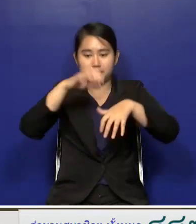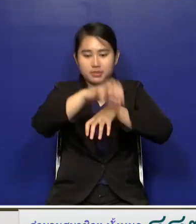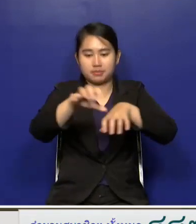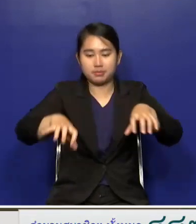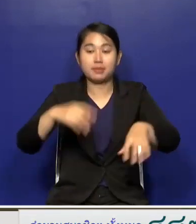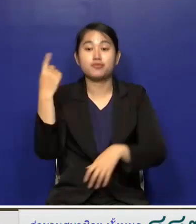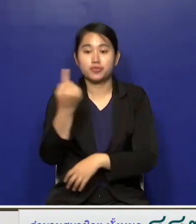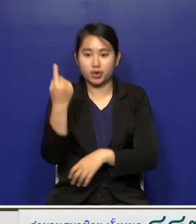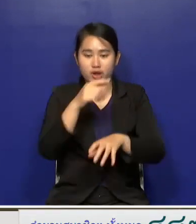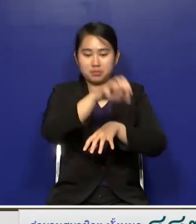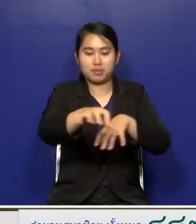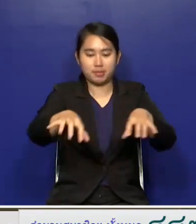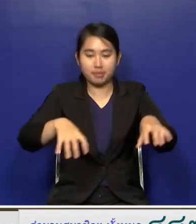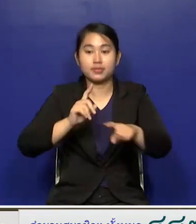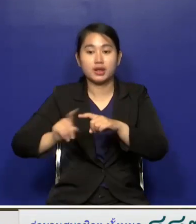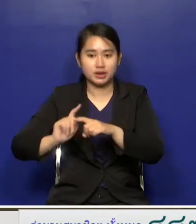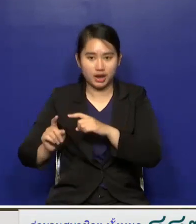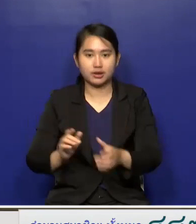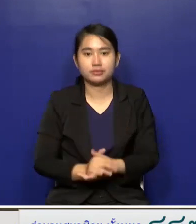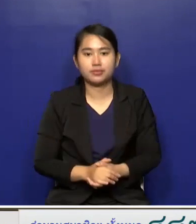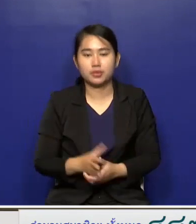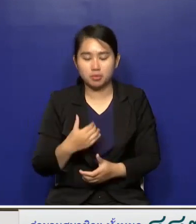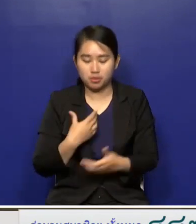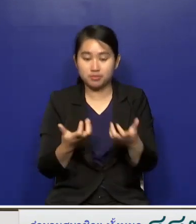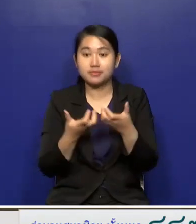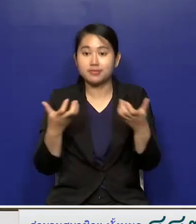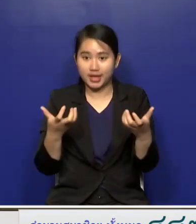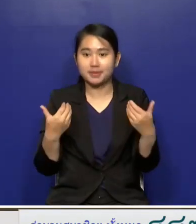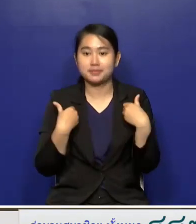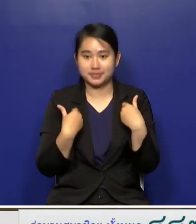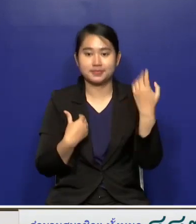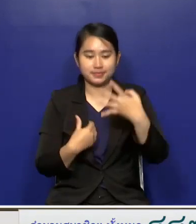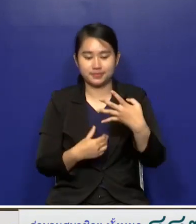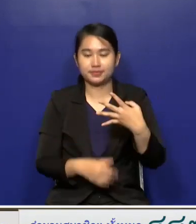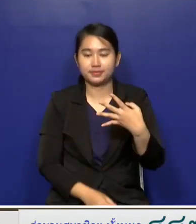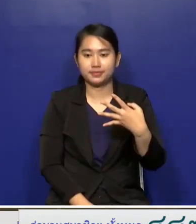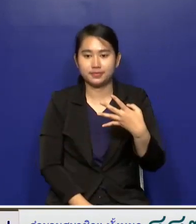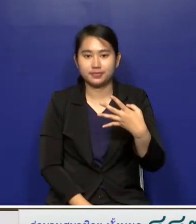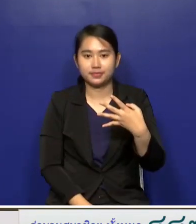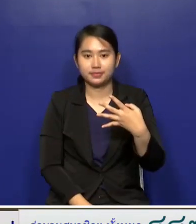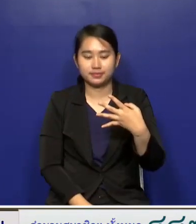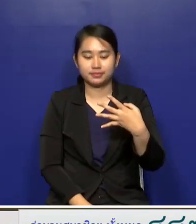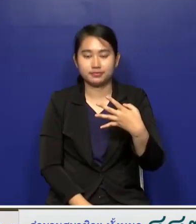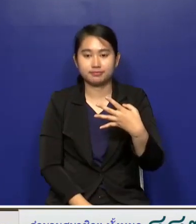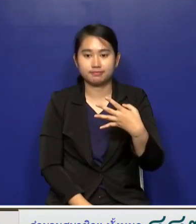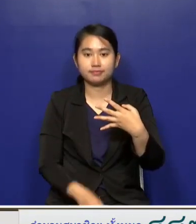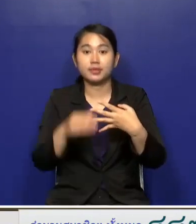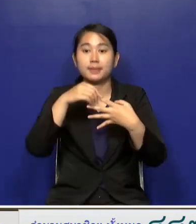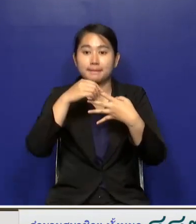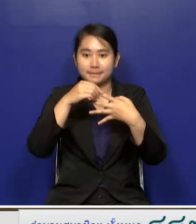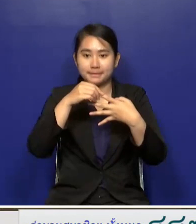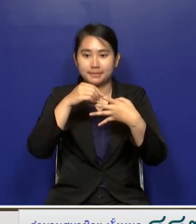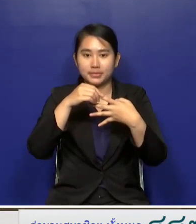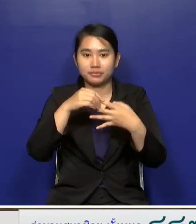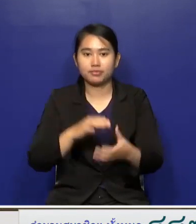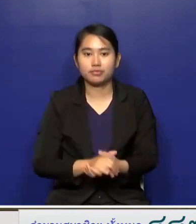ท่องเที่ยวเป็นต้นผมขอแยกแยะเป็น4ประเภทท่านประธานครับท้องถิ่นรูปแบบพิเศษที่เ